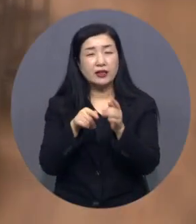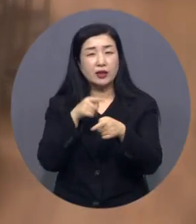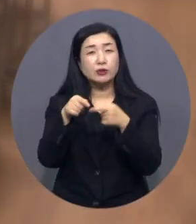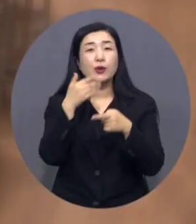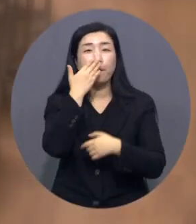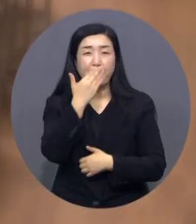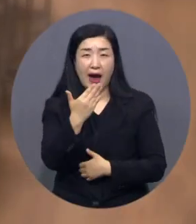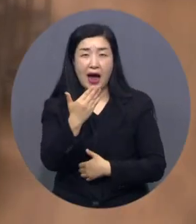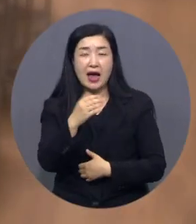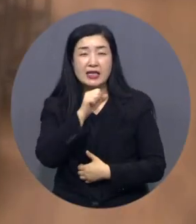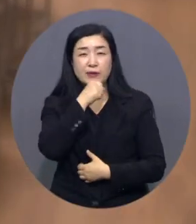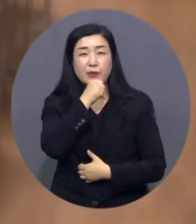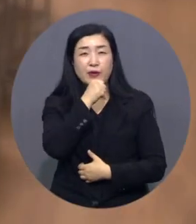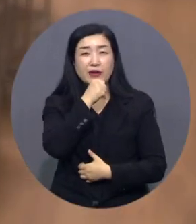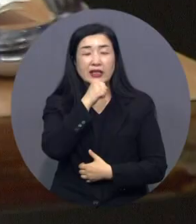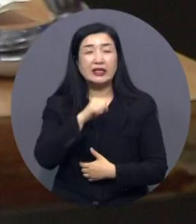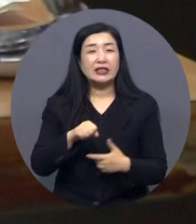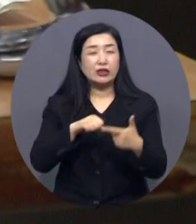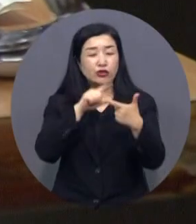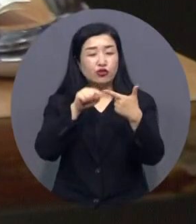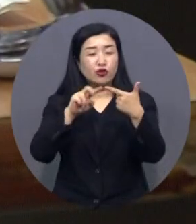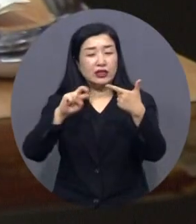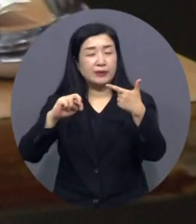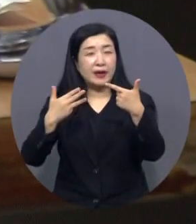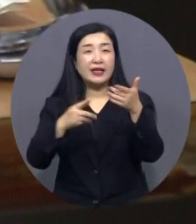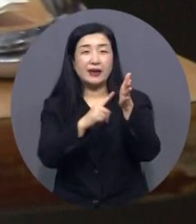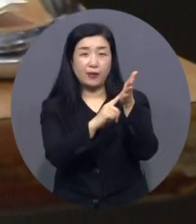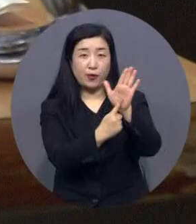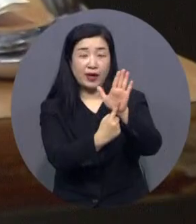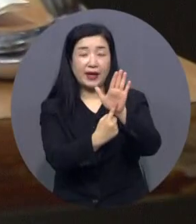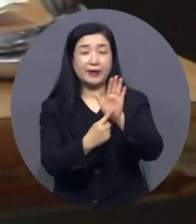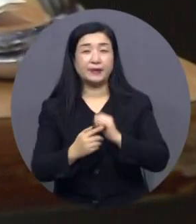있으며 성적표는 다음 달 28일에